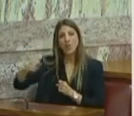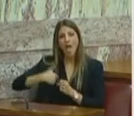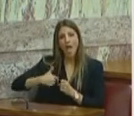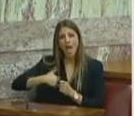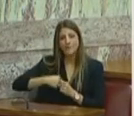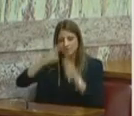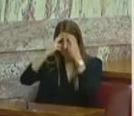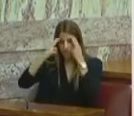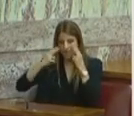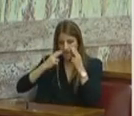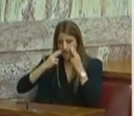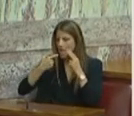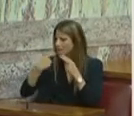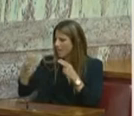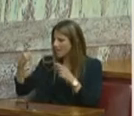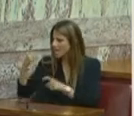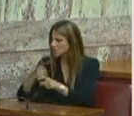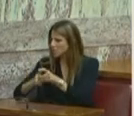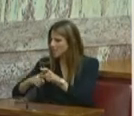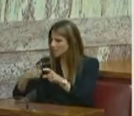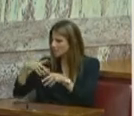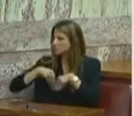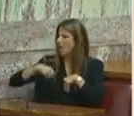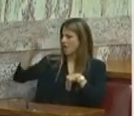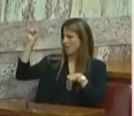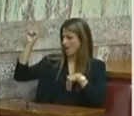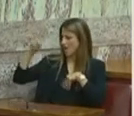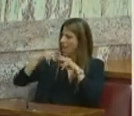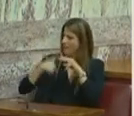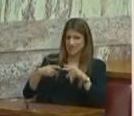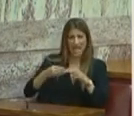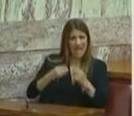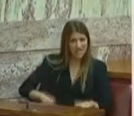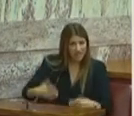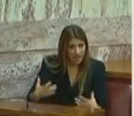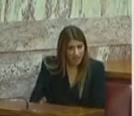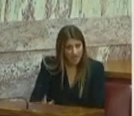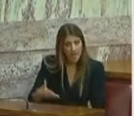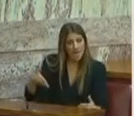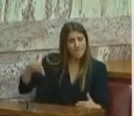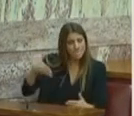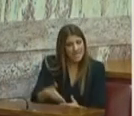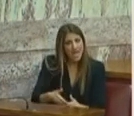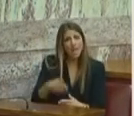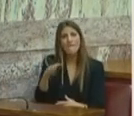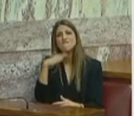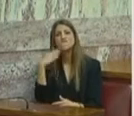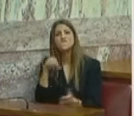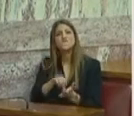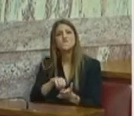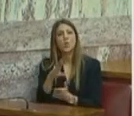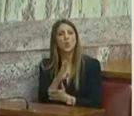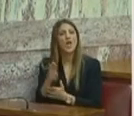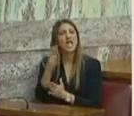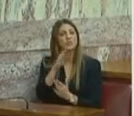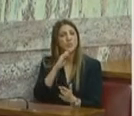Σοβιετικούς, οι οποίοι ήταν μια φρίκη, αλλά η δική μας επιλογή δεν την ήταν καλύτερα. Πηγαίναμε συνέχεια στο Βουκουρέστι. Προσωπικά ταξίδευα